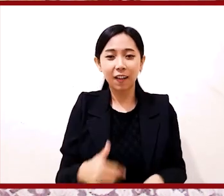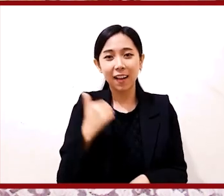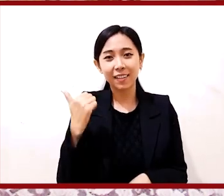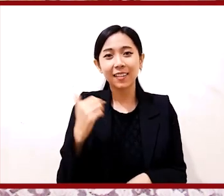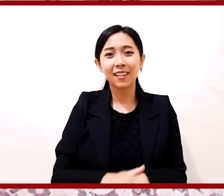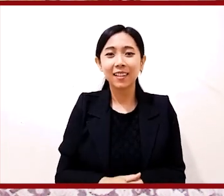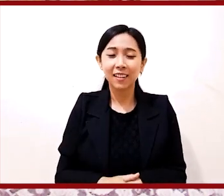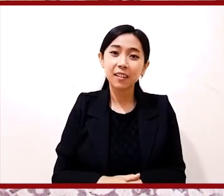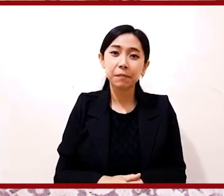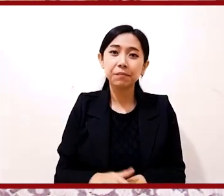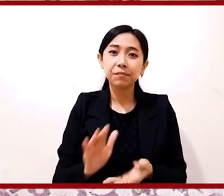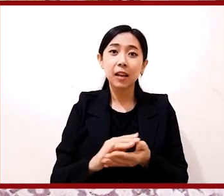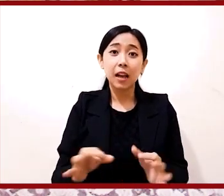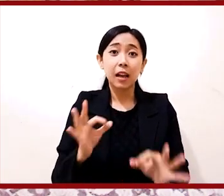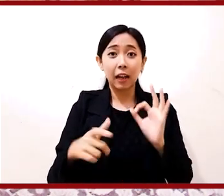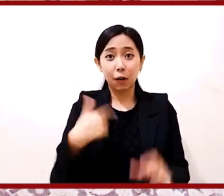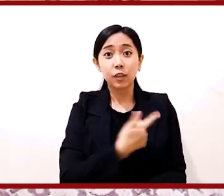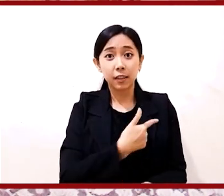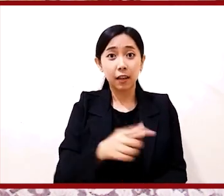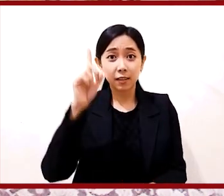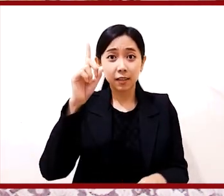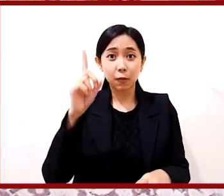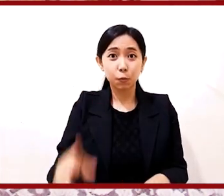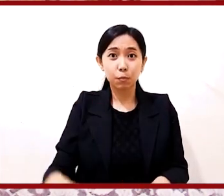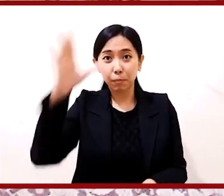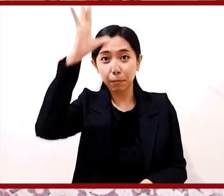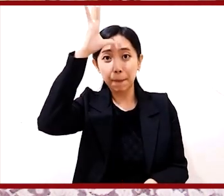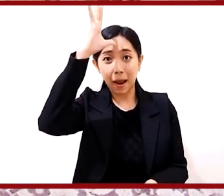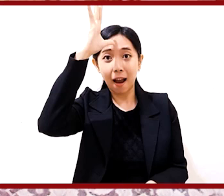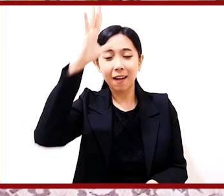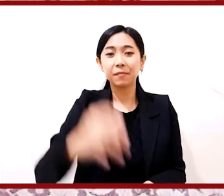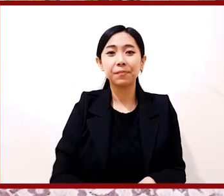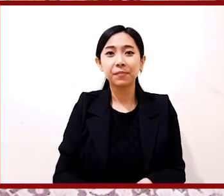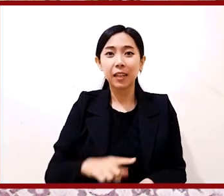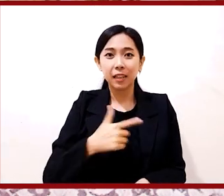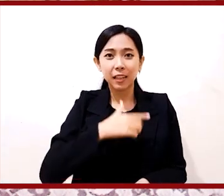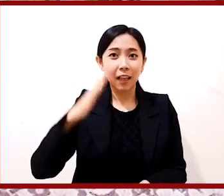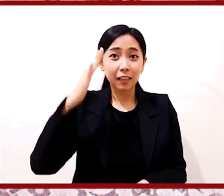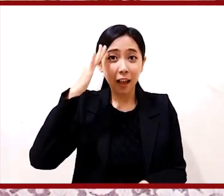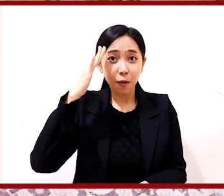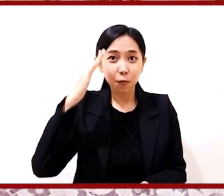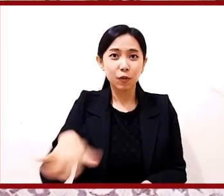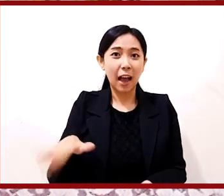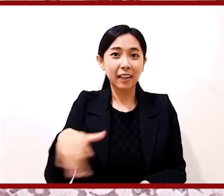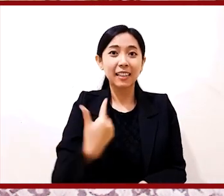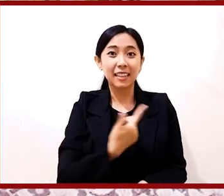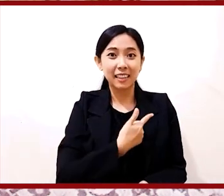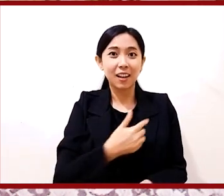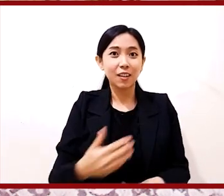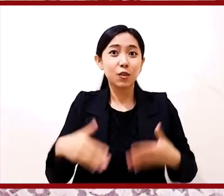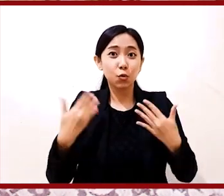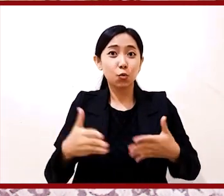yang dikasihinya. Kalau kita sebagai seorang ayah tahu anak kita suka